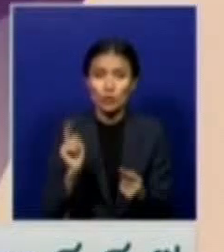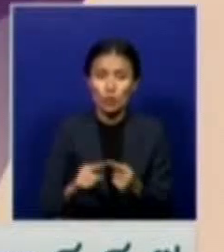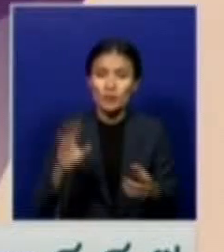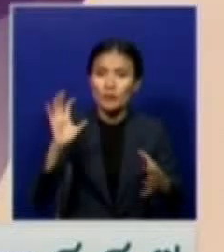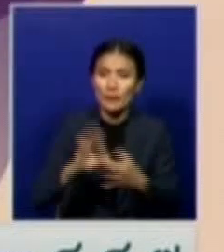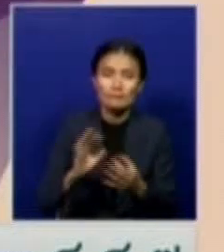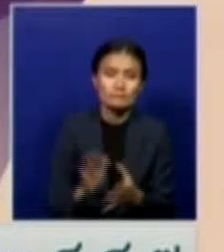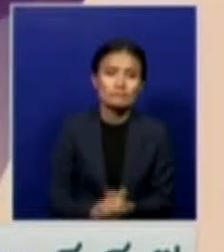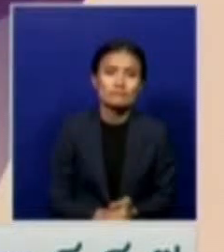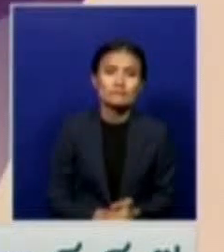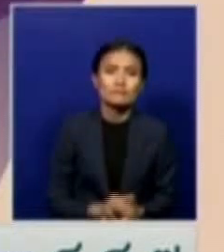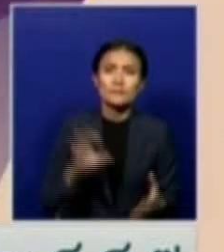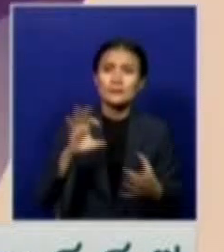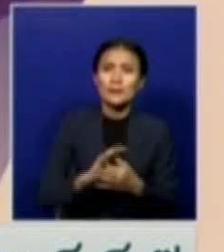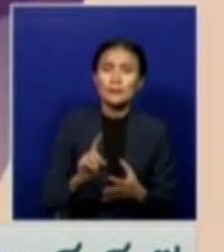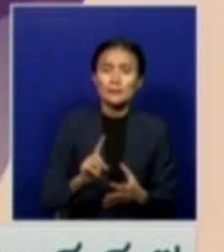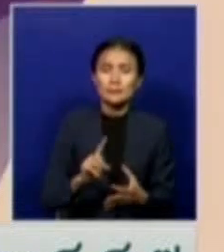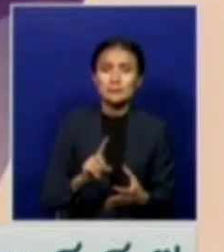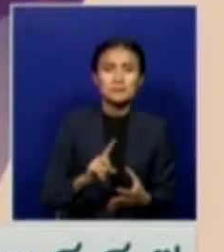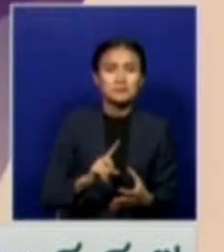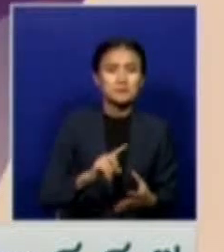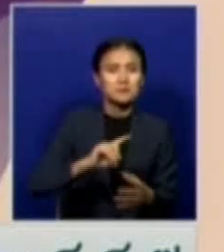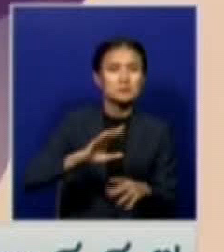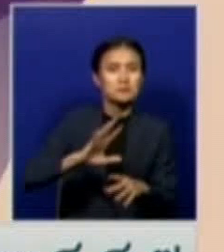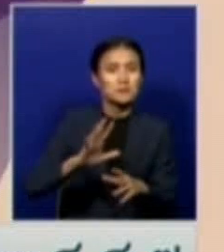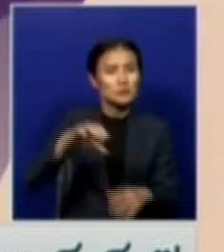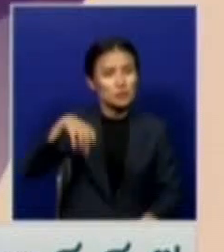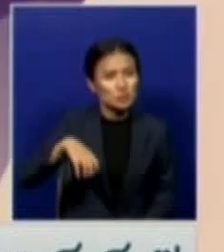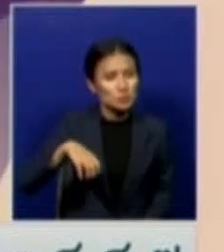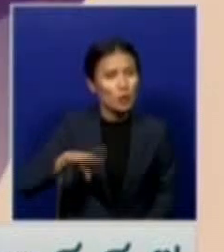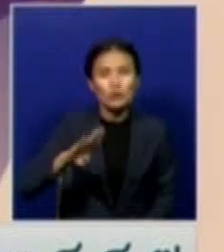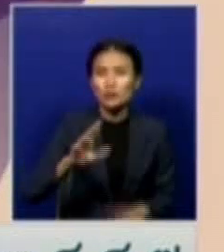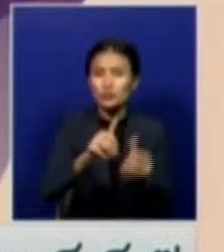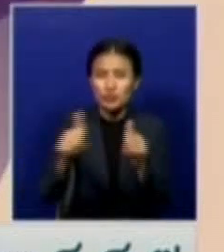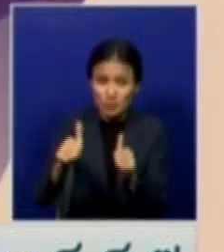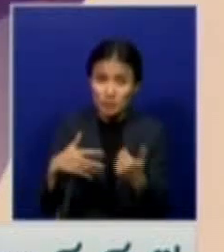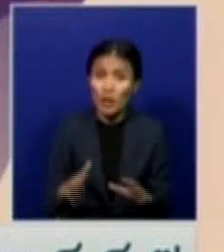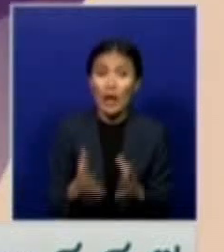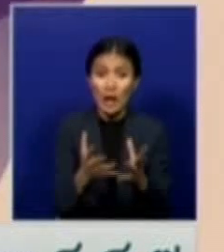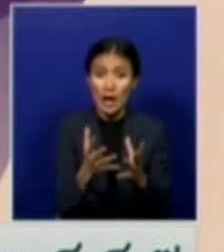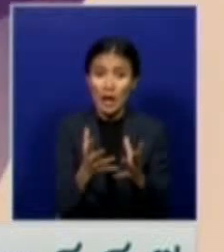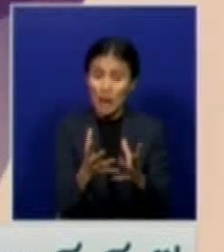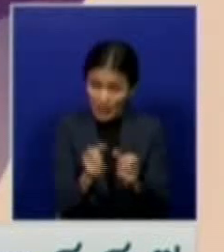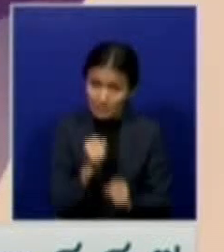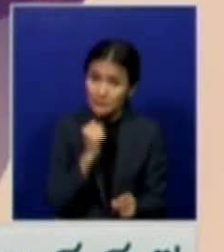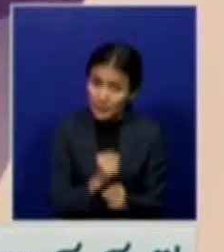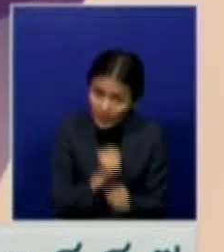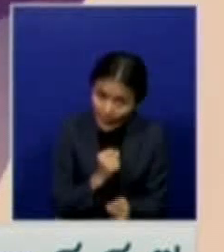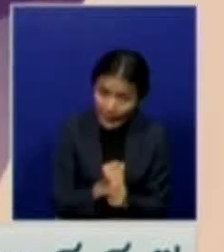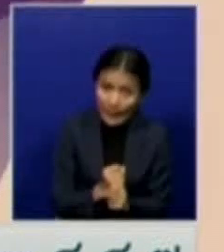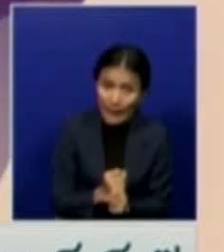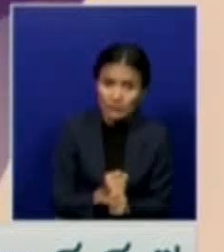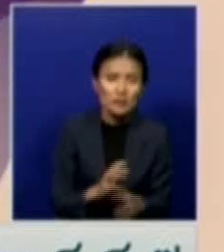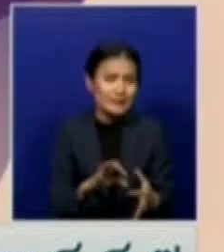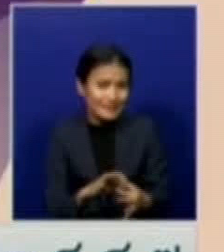วิธีคิดของรัฐบาลหรือเปล่าคือไม่ทิ้งกันเฉพาะในทุนอุ้มชูในทุนทำได้ง่ายทำได้เร็วแล้วก็ยกกรณี